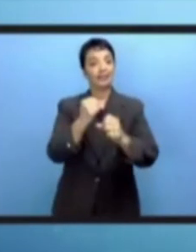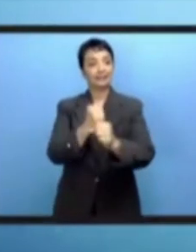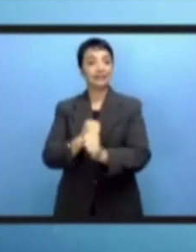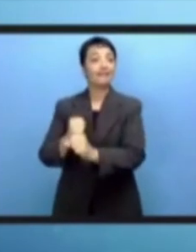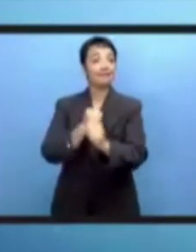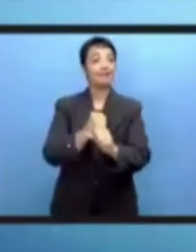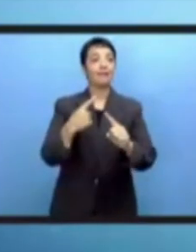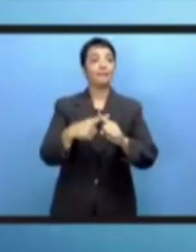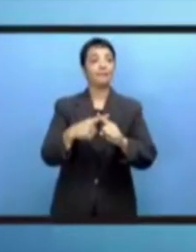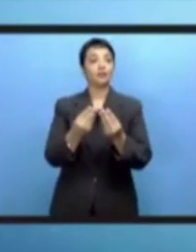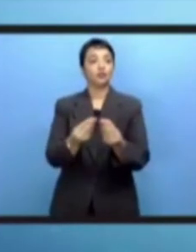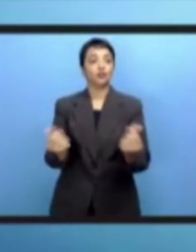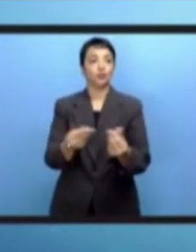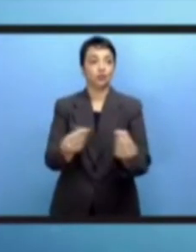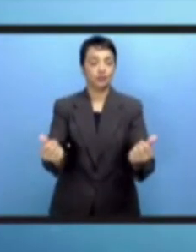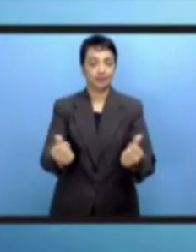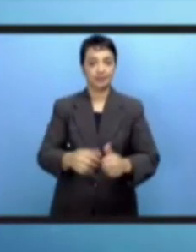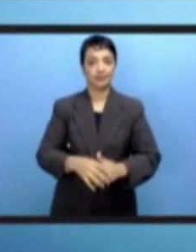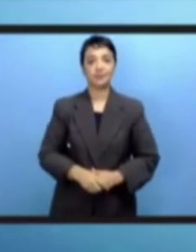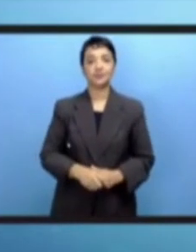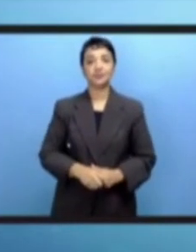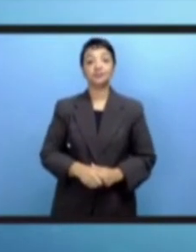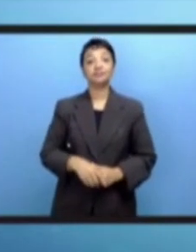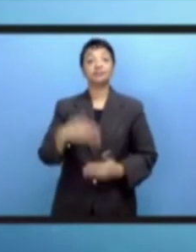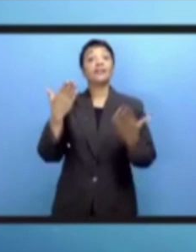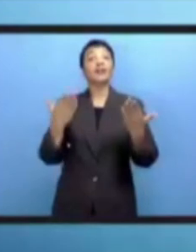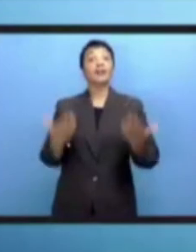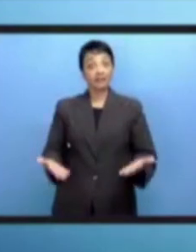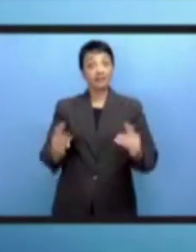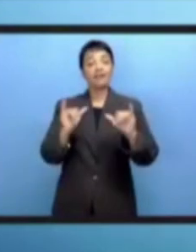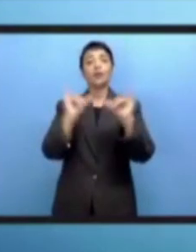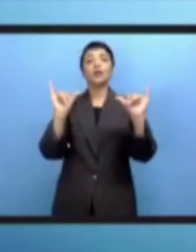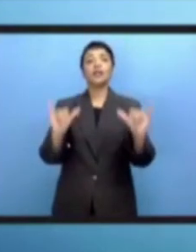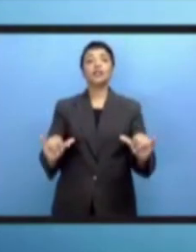интеллектом, работают в Эфиопии на благо нашей страны.